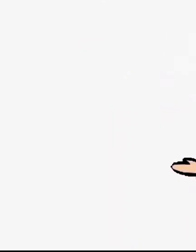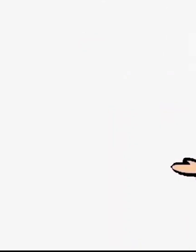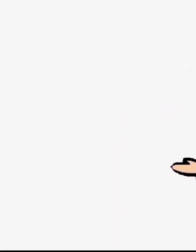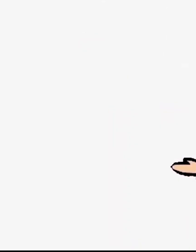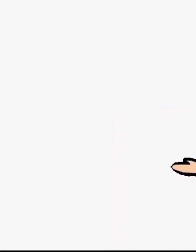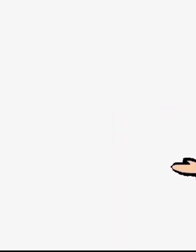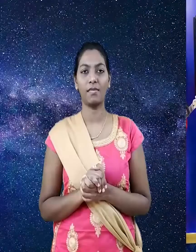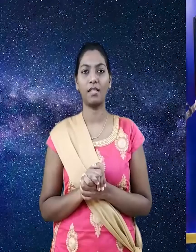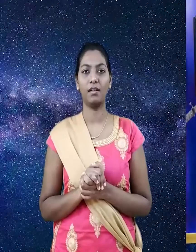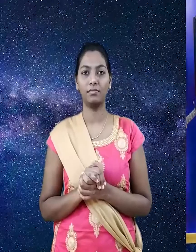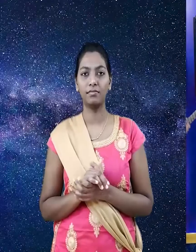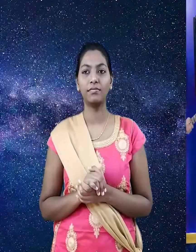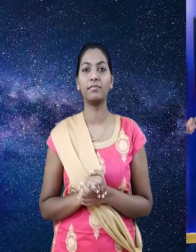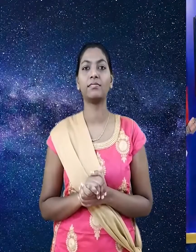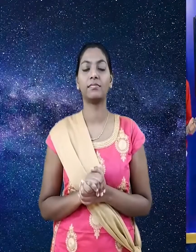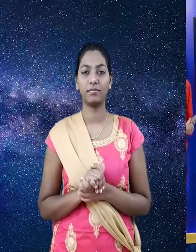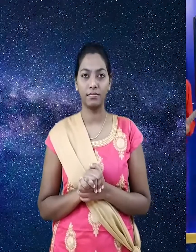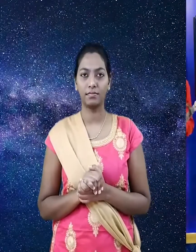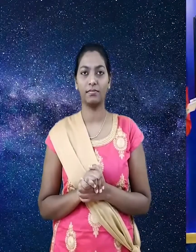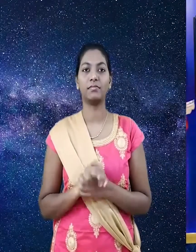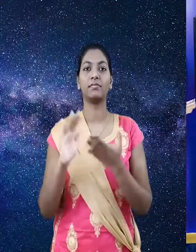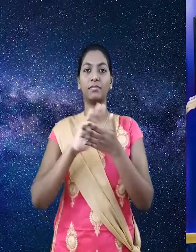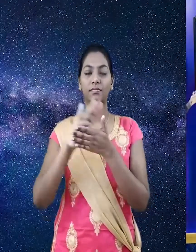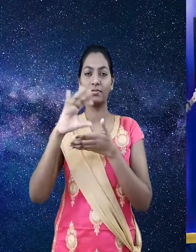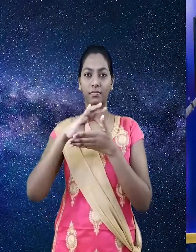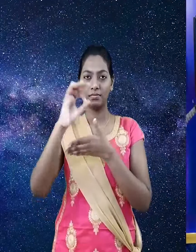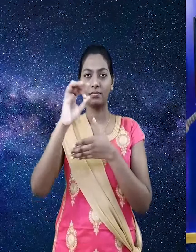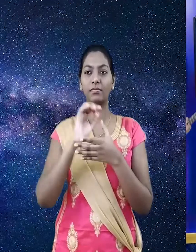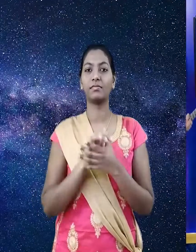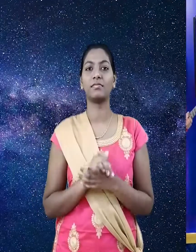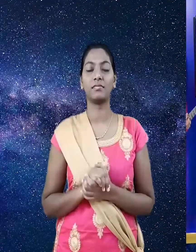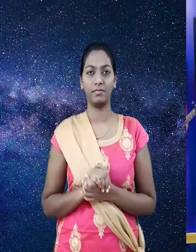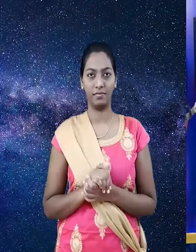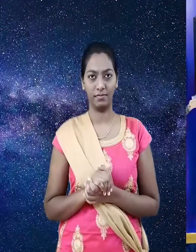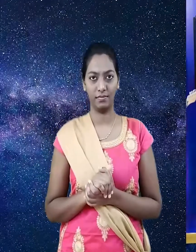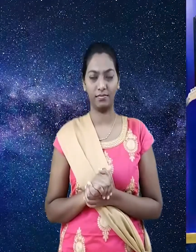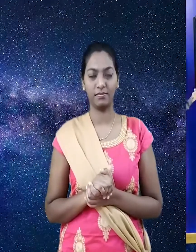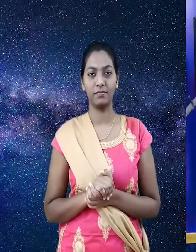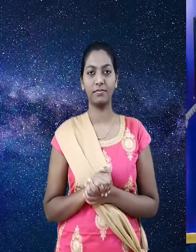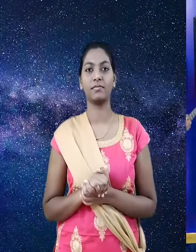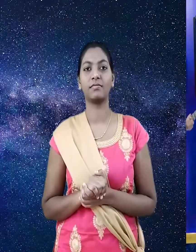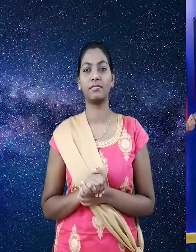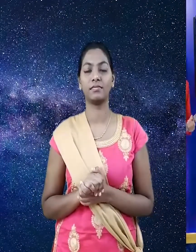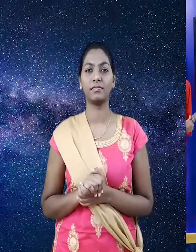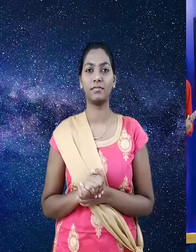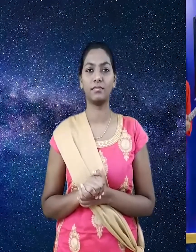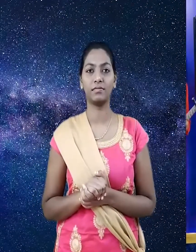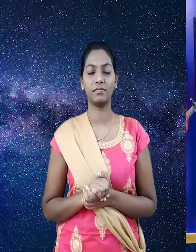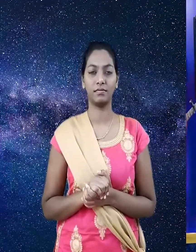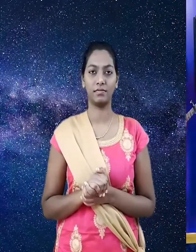तो क्या शुरू करें? मात्र ए है प्रभु, तू यहाँ है,